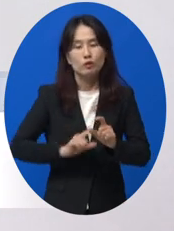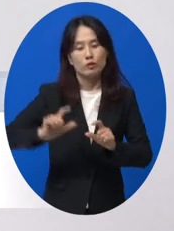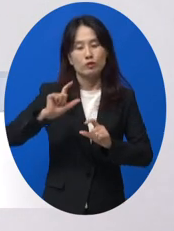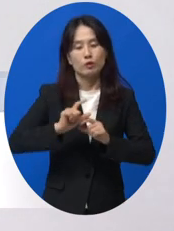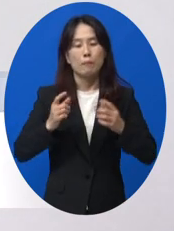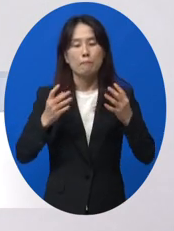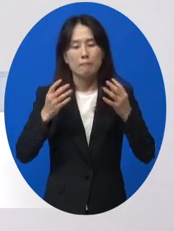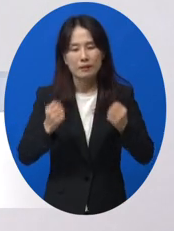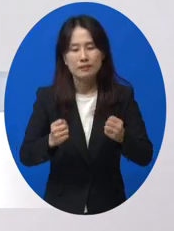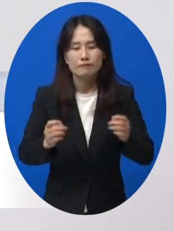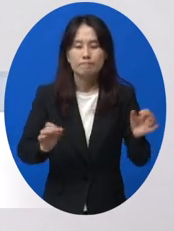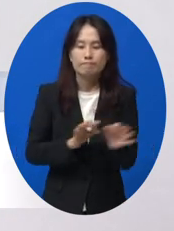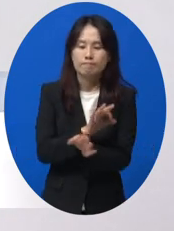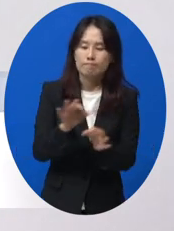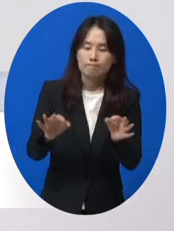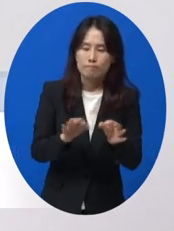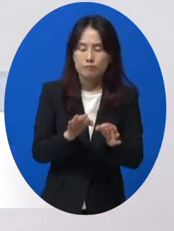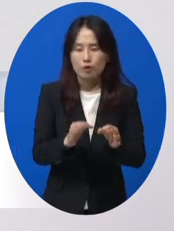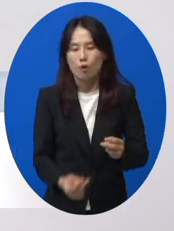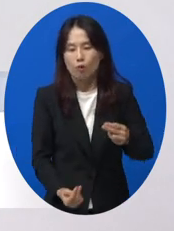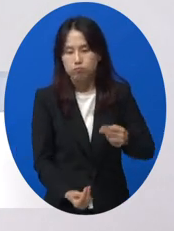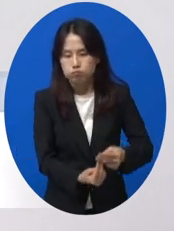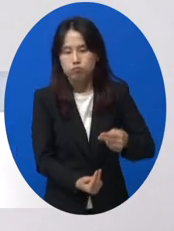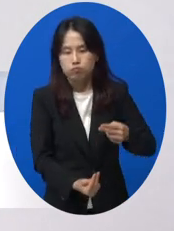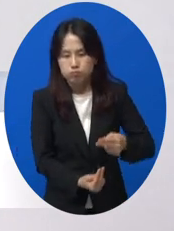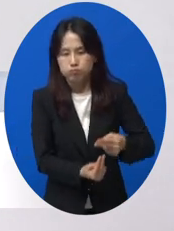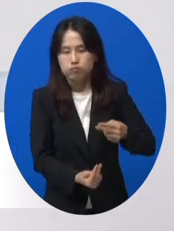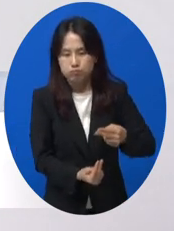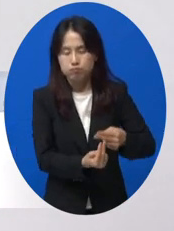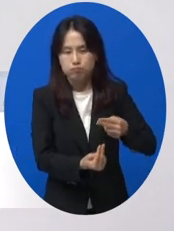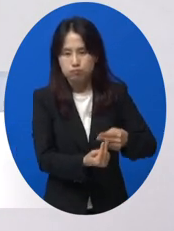더욱더 많은